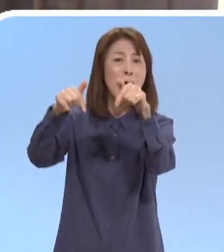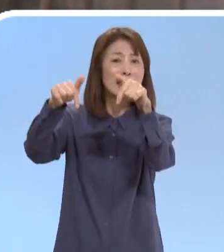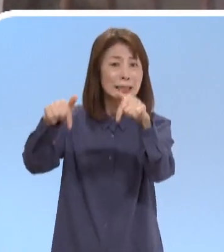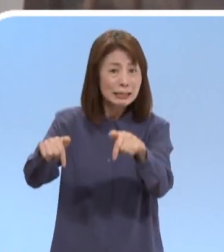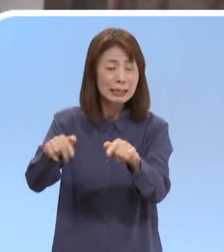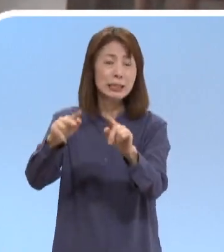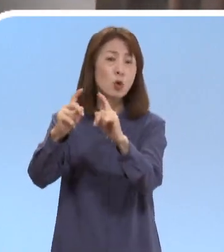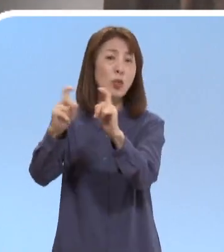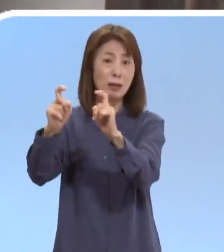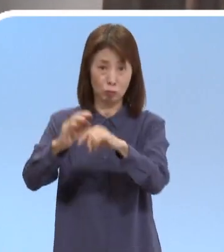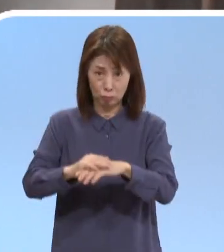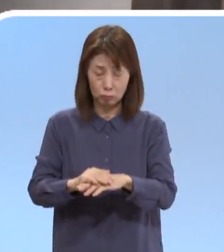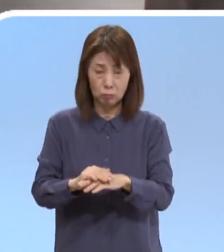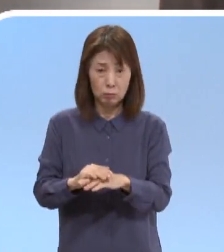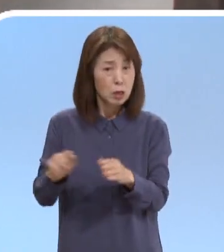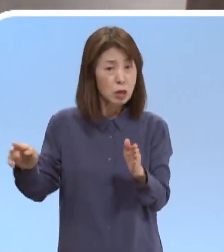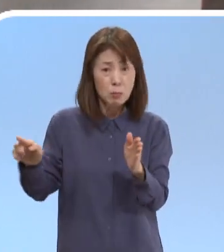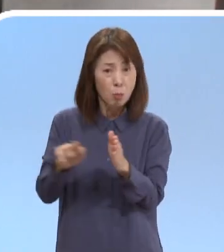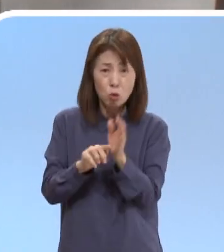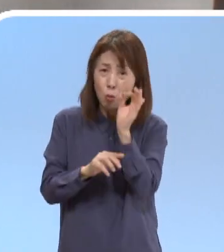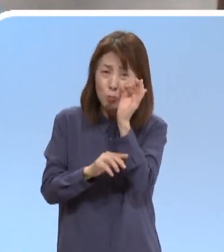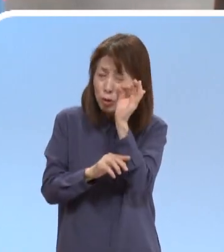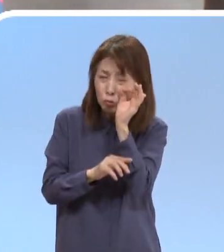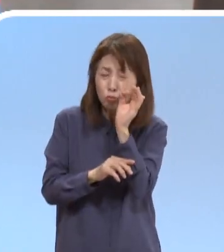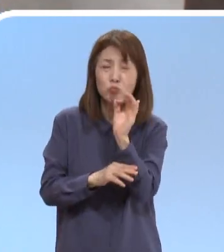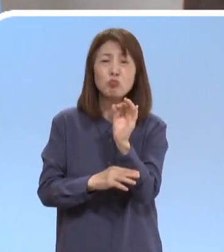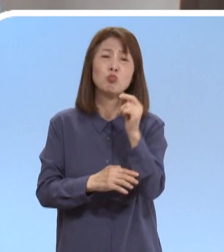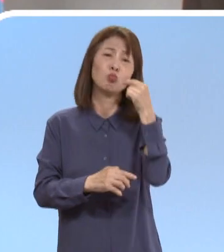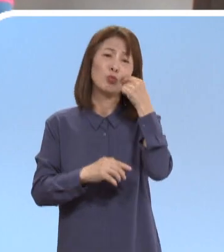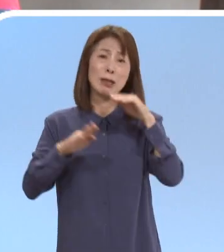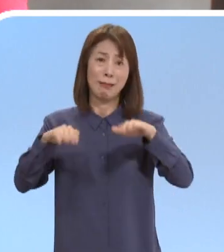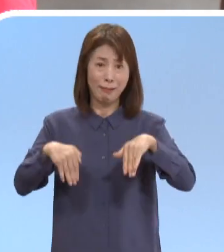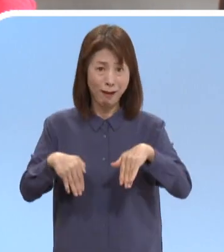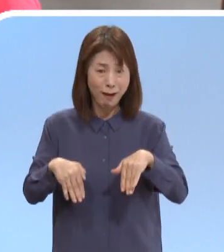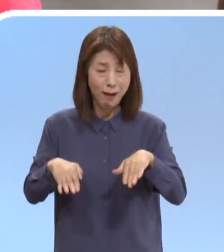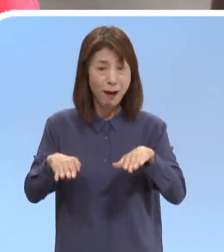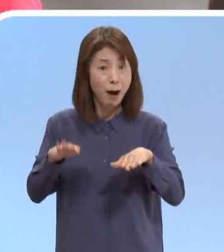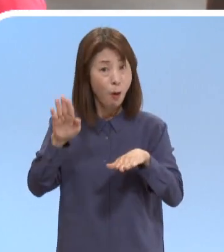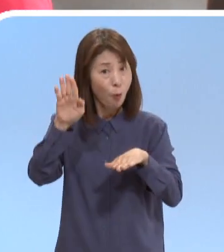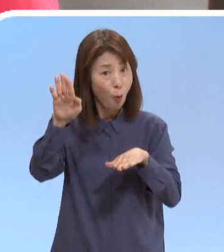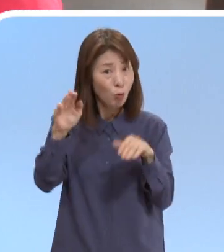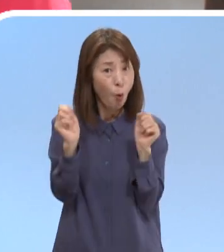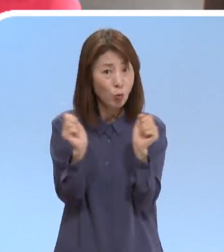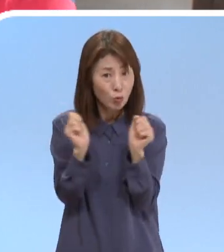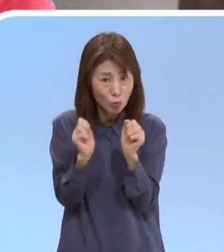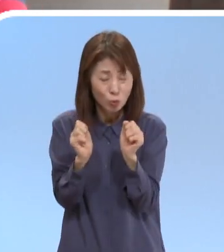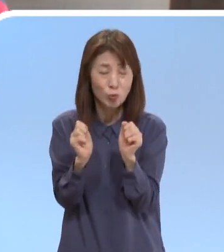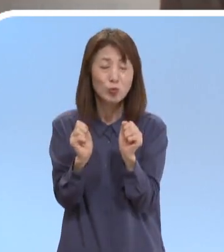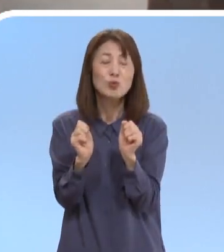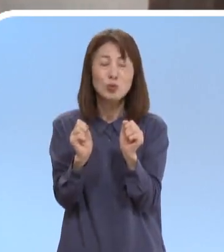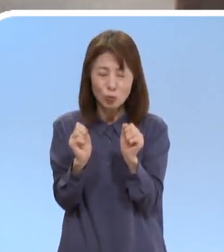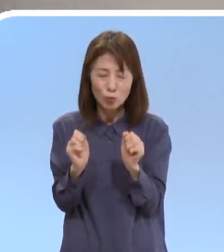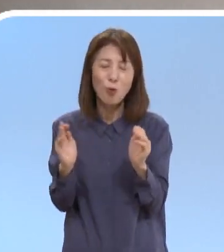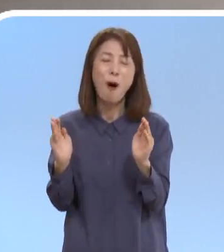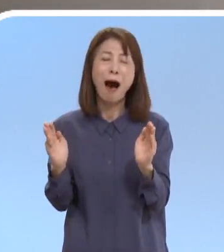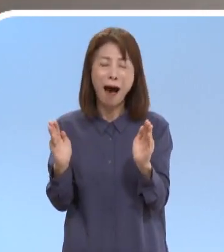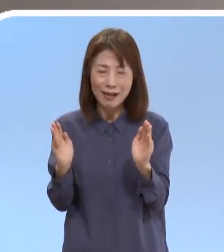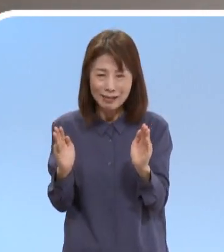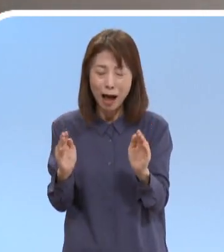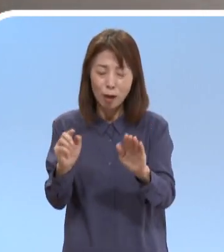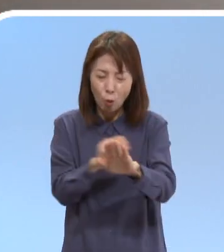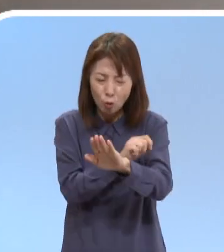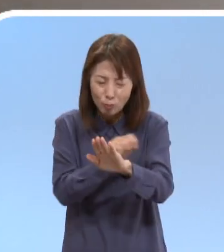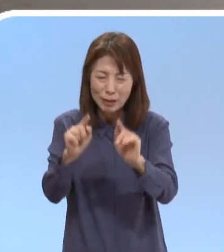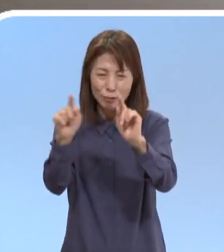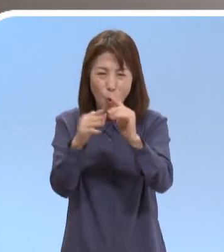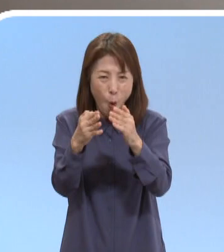殿守です。今まで公開されたことがないのですが、なんと今年の冬に特別公開予定なんです。